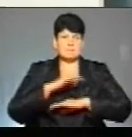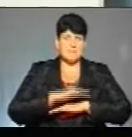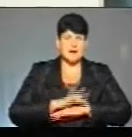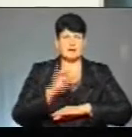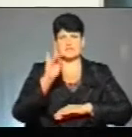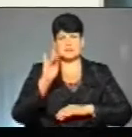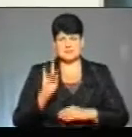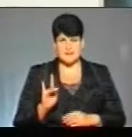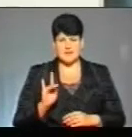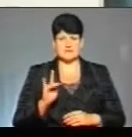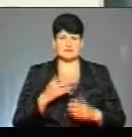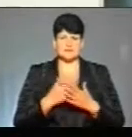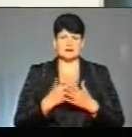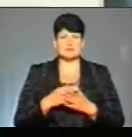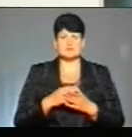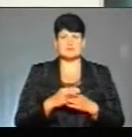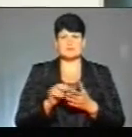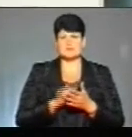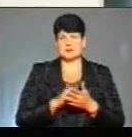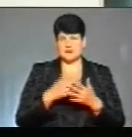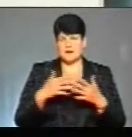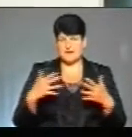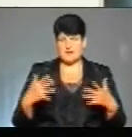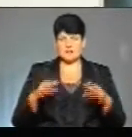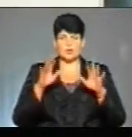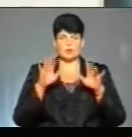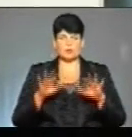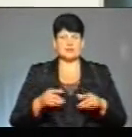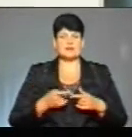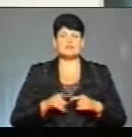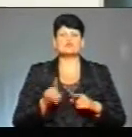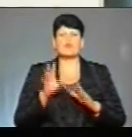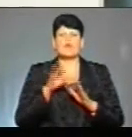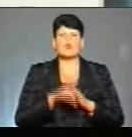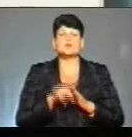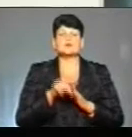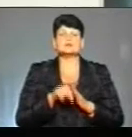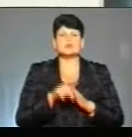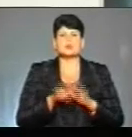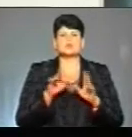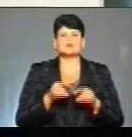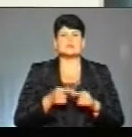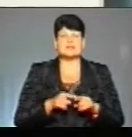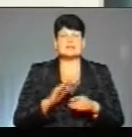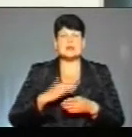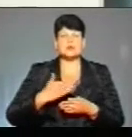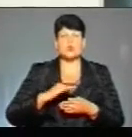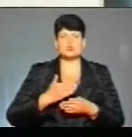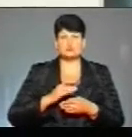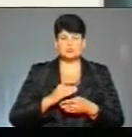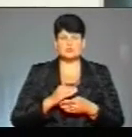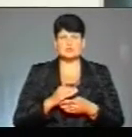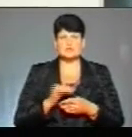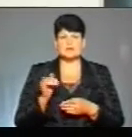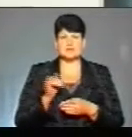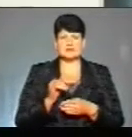і стілець. Це дидактичний матеріал і комп'ютерна техніка. Що входить в комп'ютерну техніку? Це ноутбук та